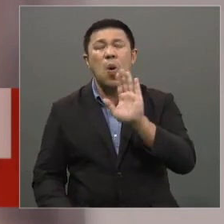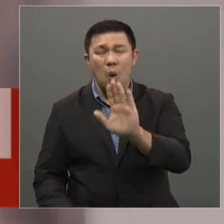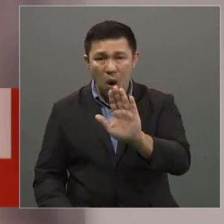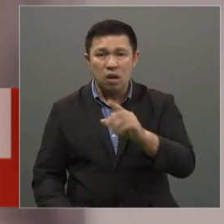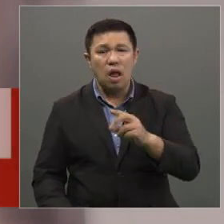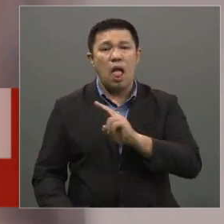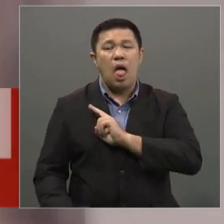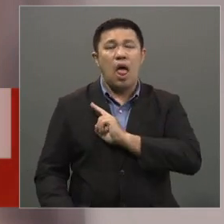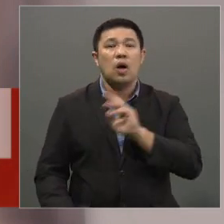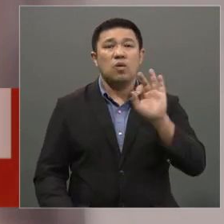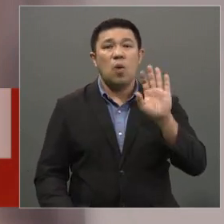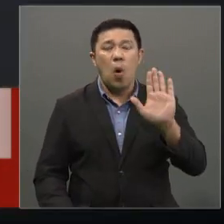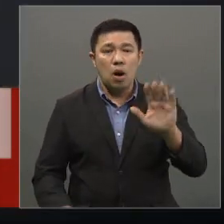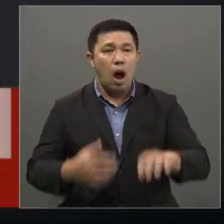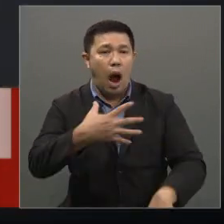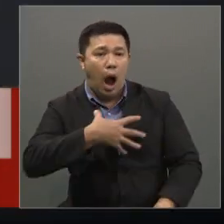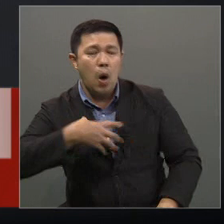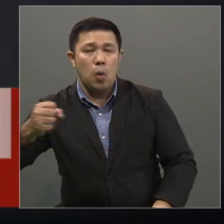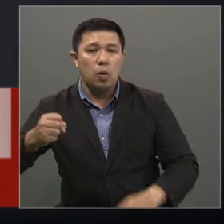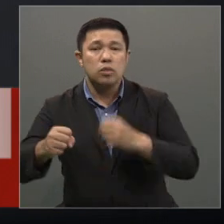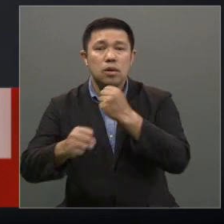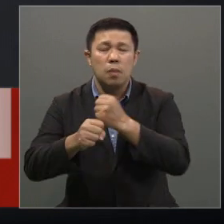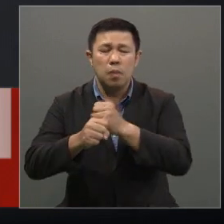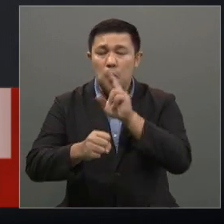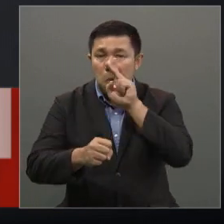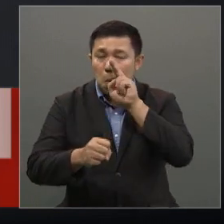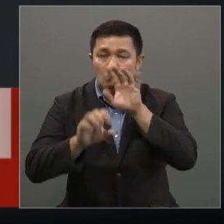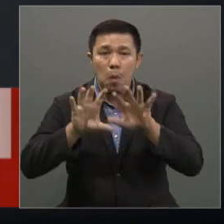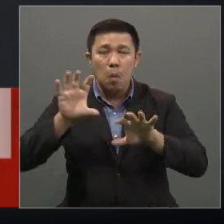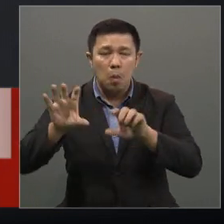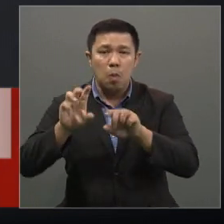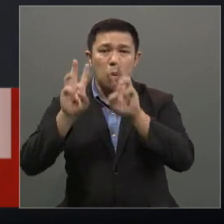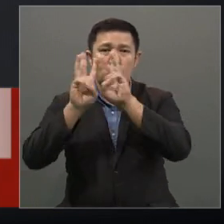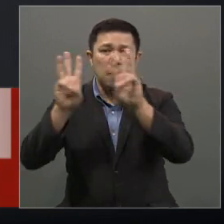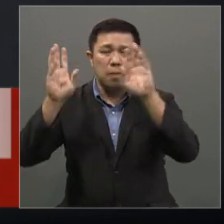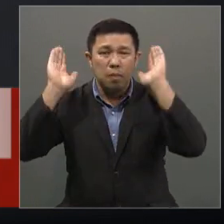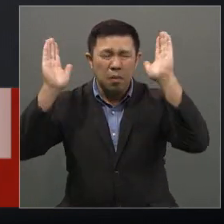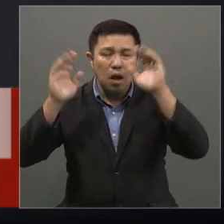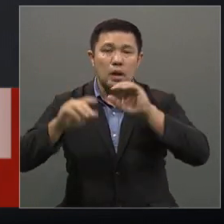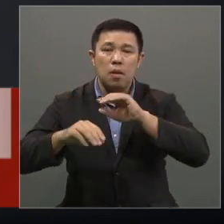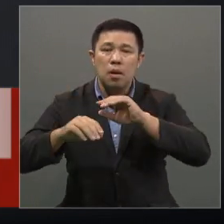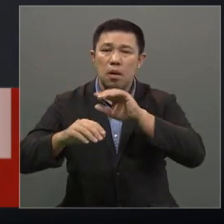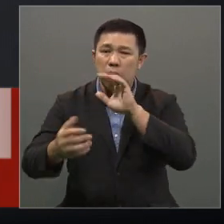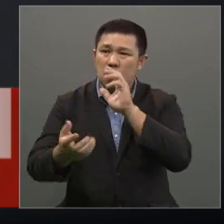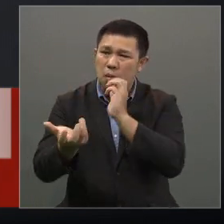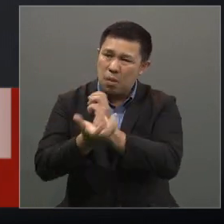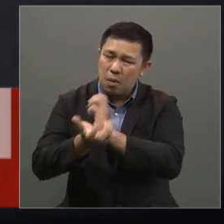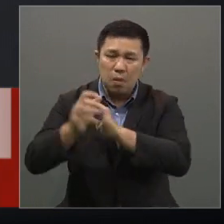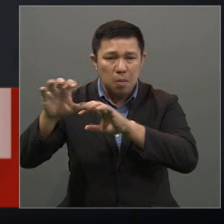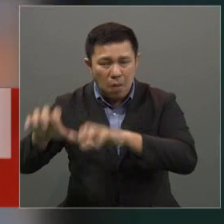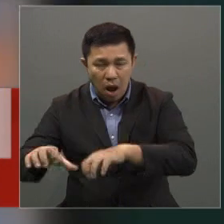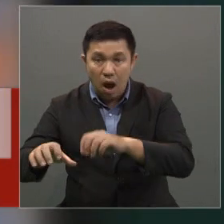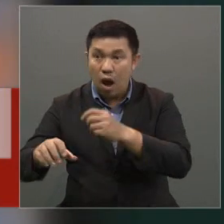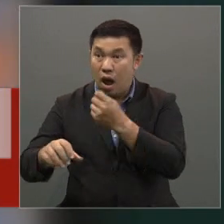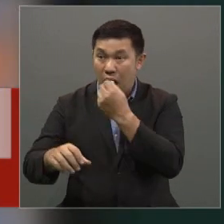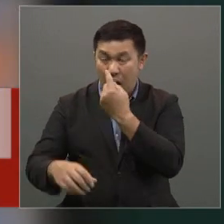พจของตัวเองจริงๆเนี่ยแต่ถูกขโมยไปถูกก๊อปปี้ไปโปรโมทเว็บพนันจำนวนมากนั่นแปลว่าไม่ใช่แค่เพจเดียวที่เอา